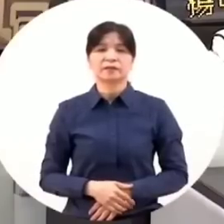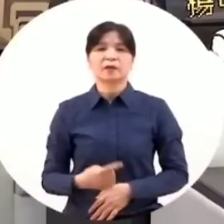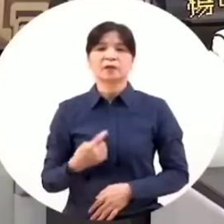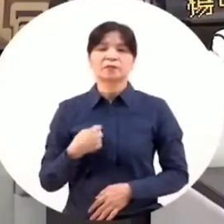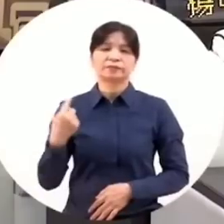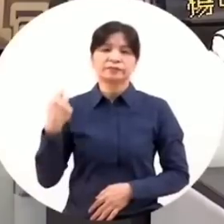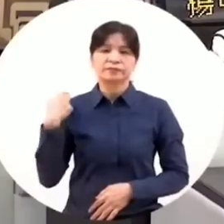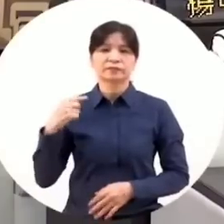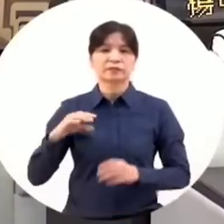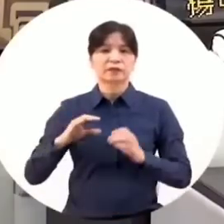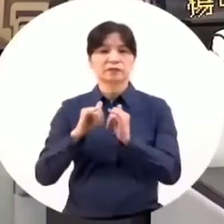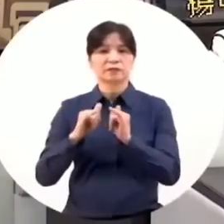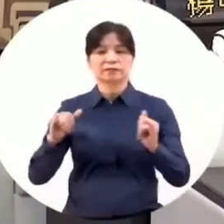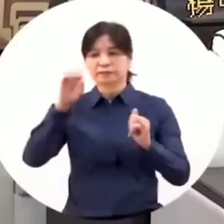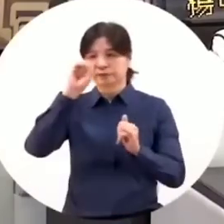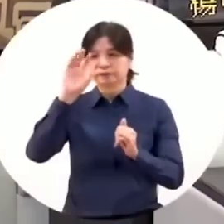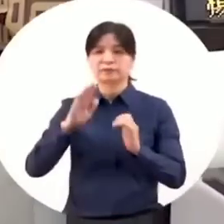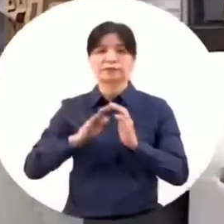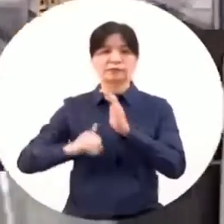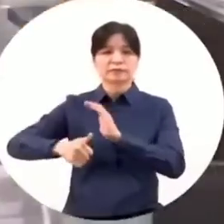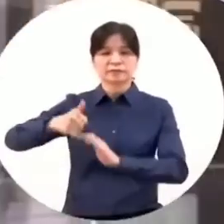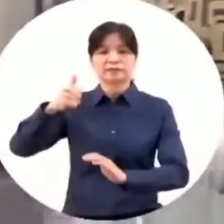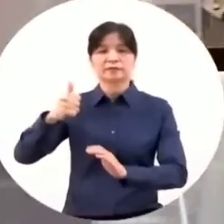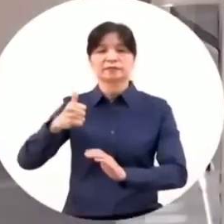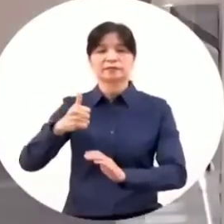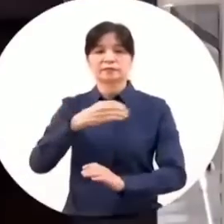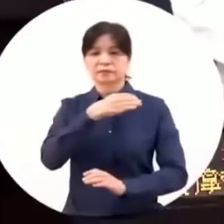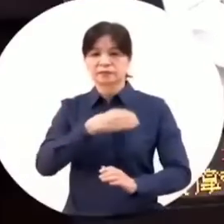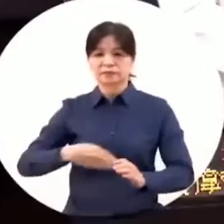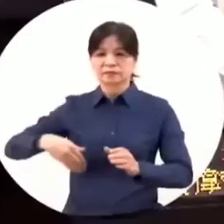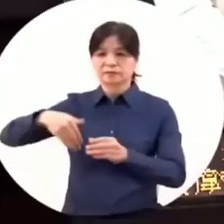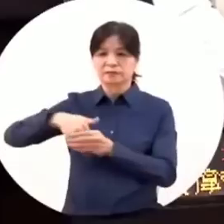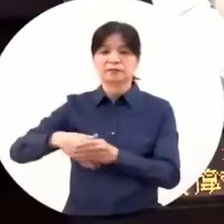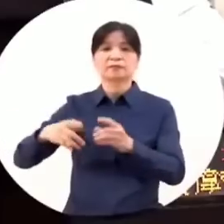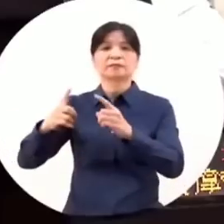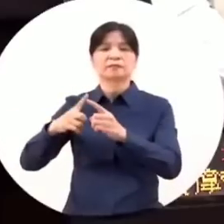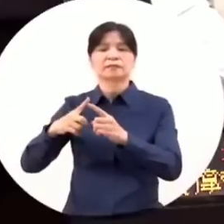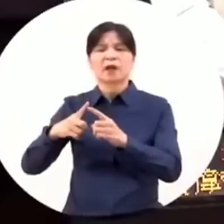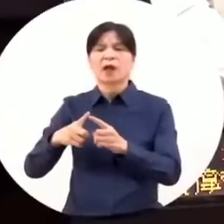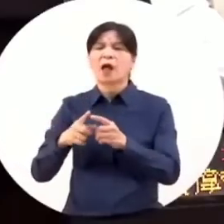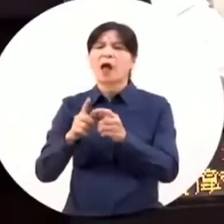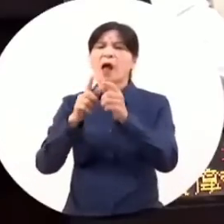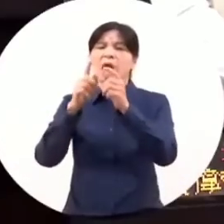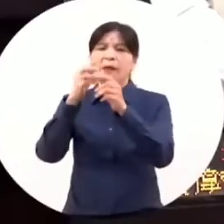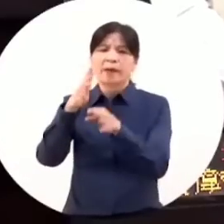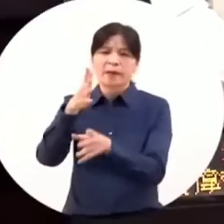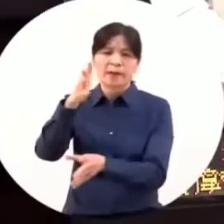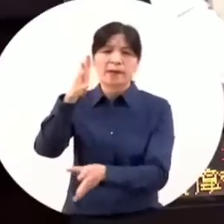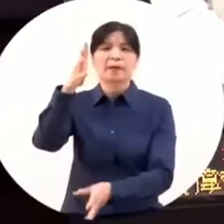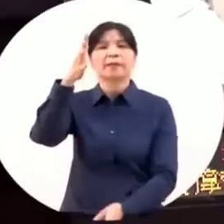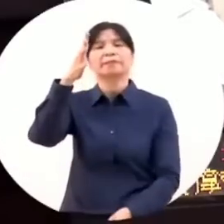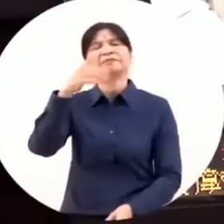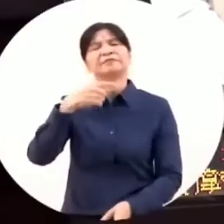国民党市长的提名的候选人呐，巴拉巴拉讲了很多，其实你